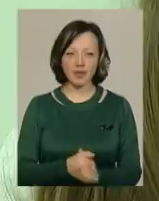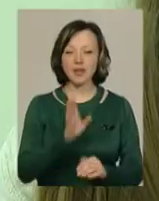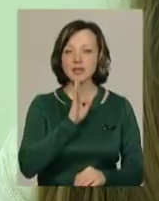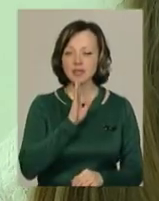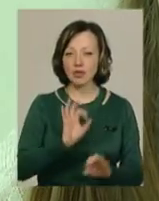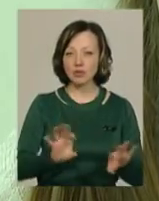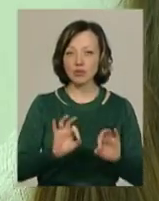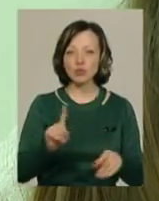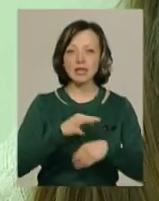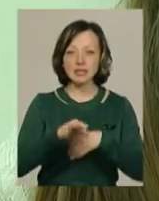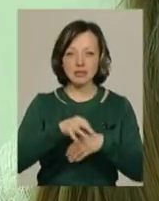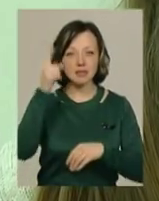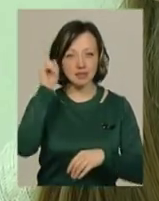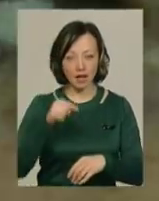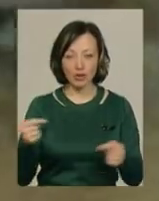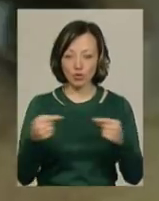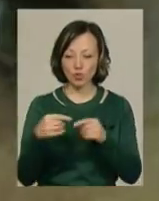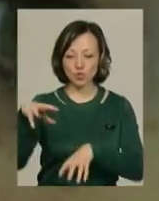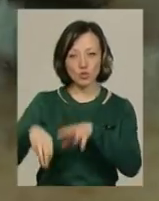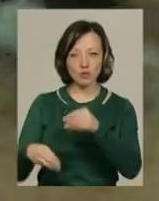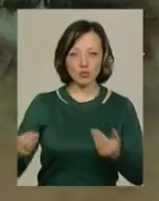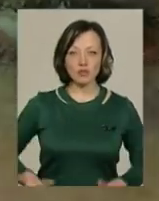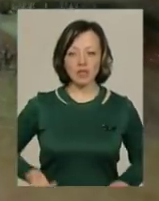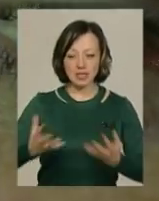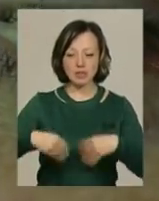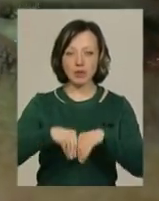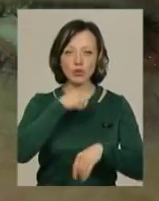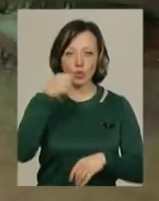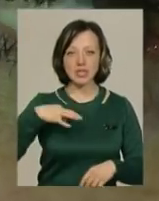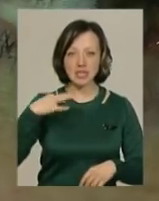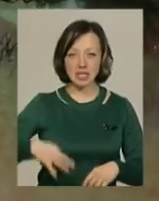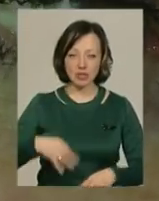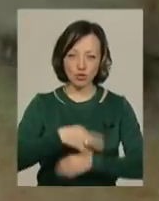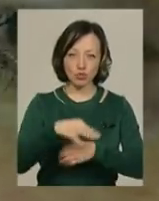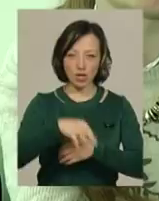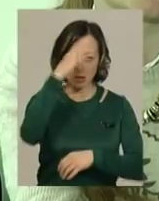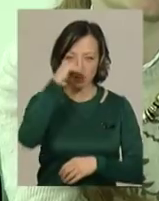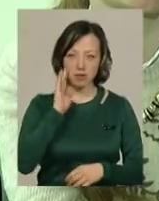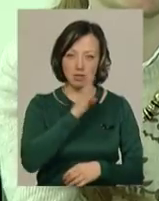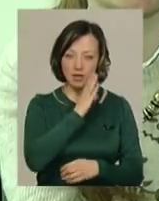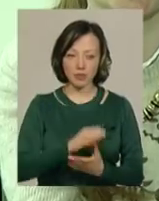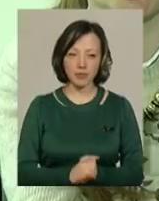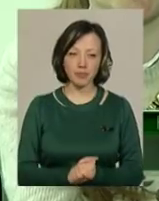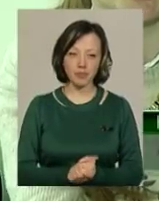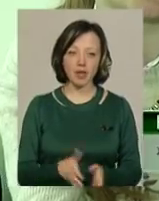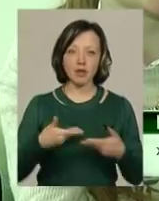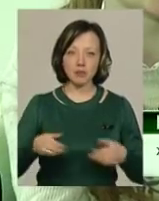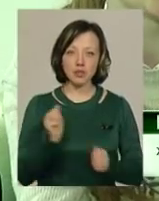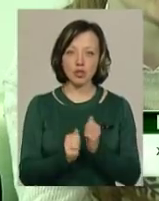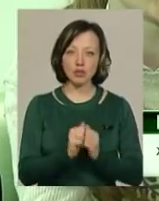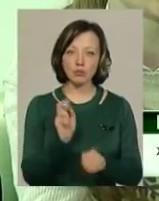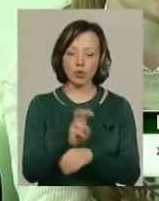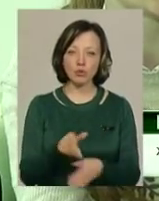розповідає, що таке насильство, знає не з чуток. По сусідству проживає сім'я, де дорослий син знущається над батьками. Ми там часто навіть